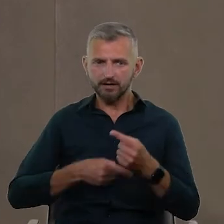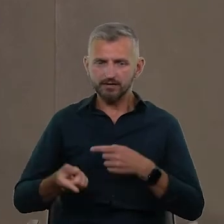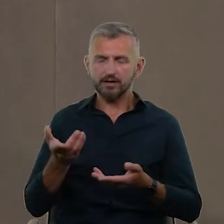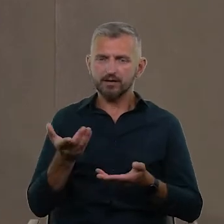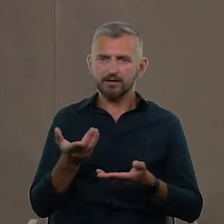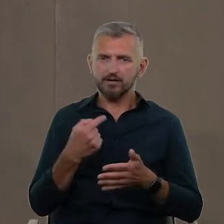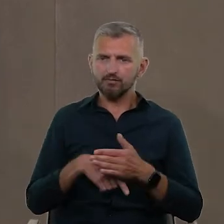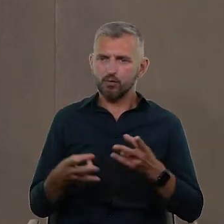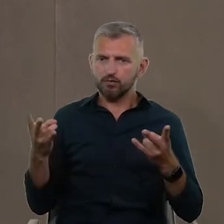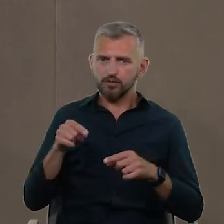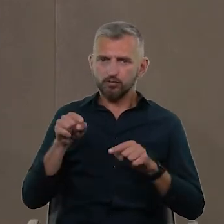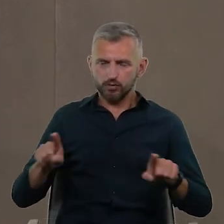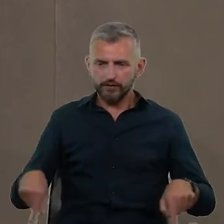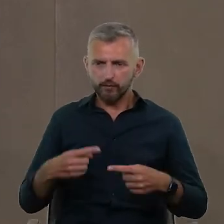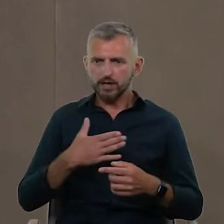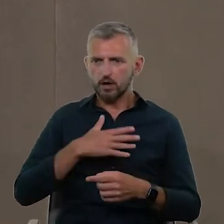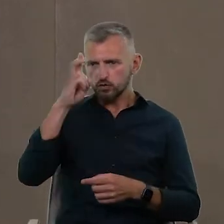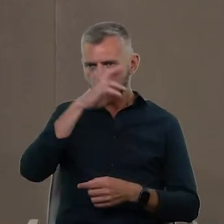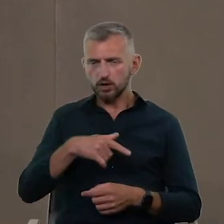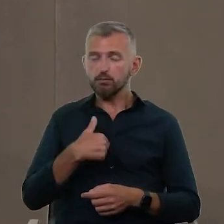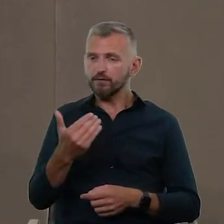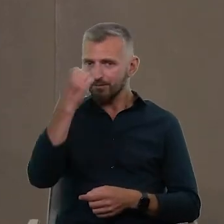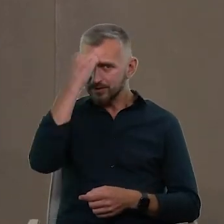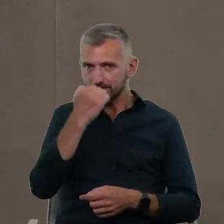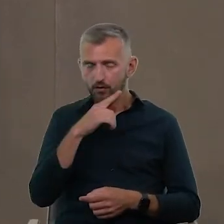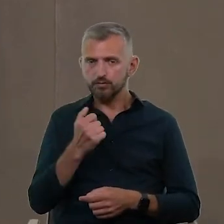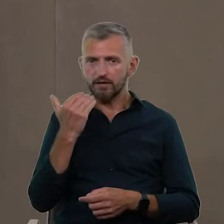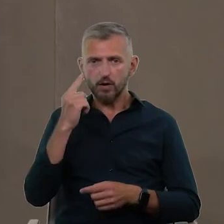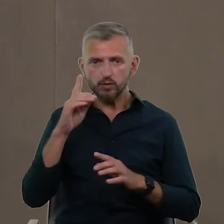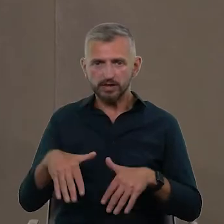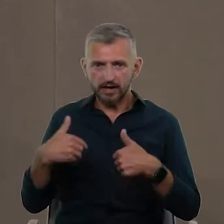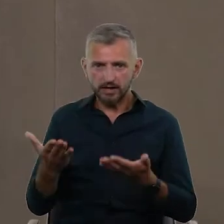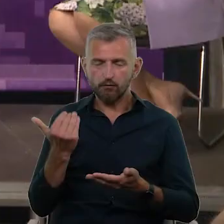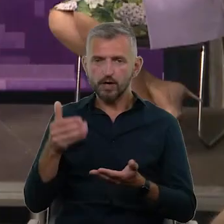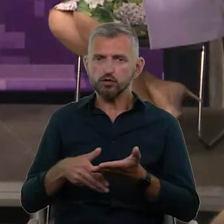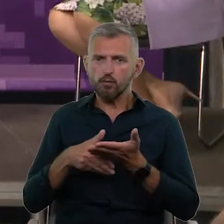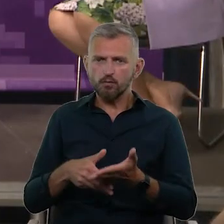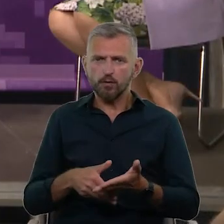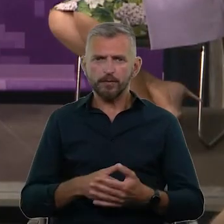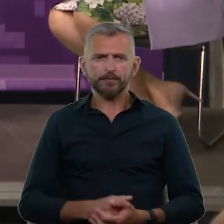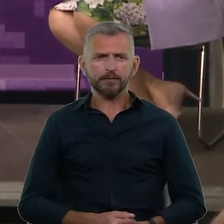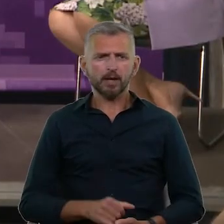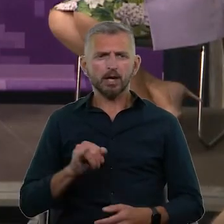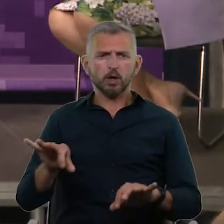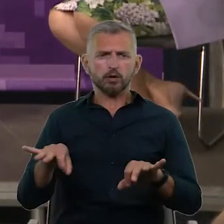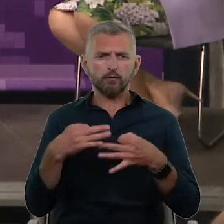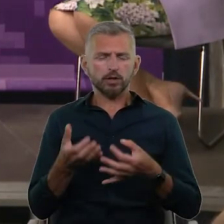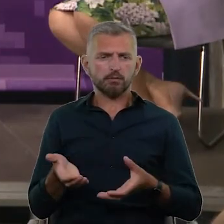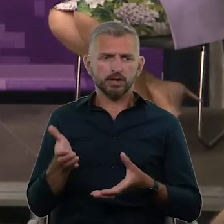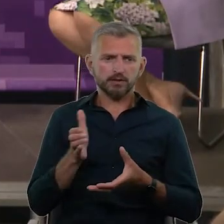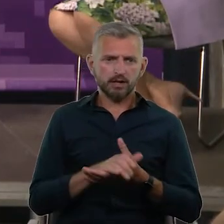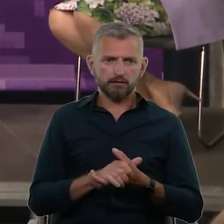варто тут відбудовувати нашу країну. Але ми вам дякуємо за вашу ініціативу, за вашу допомогу. А дозвольте